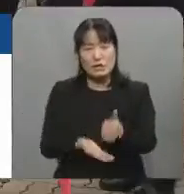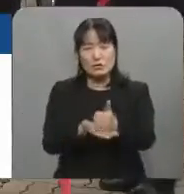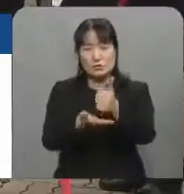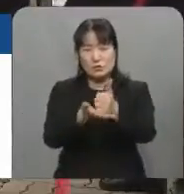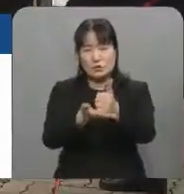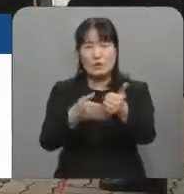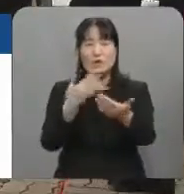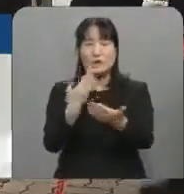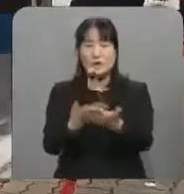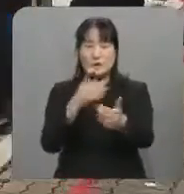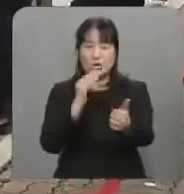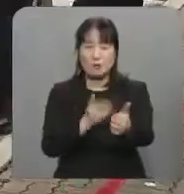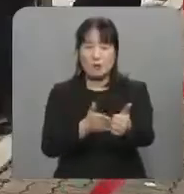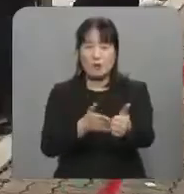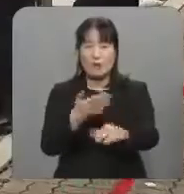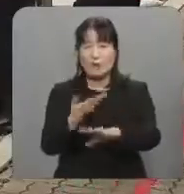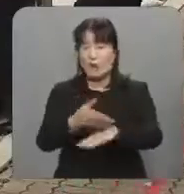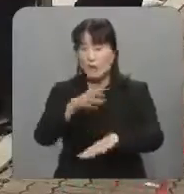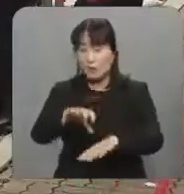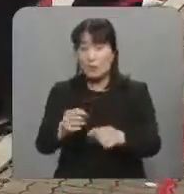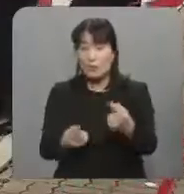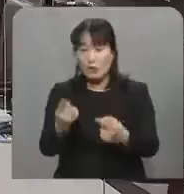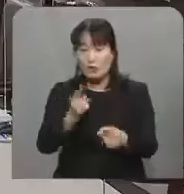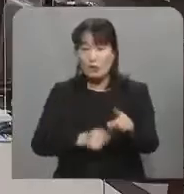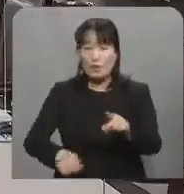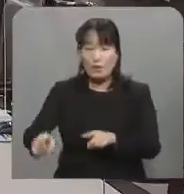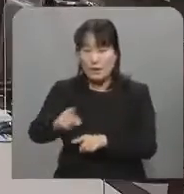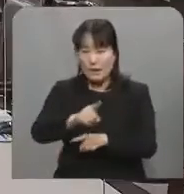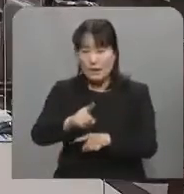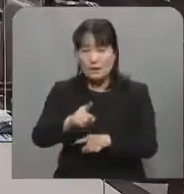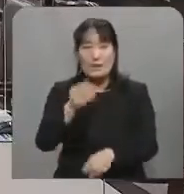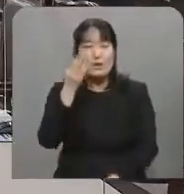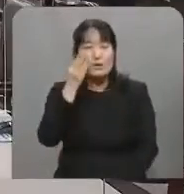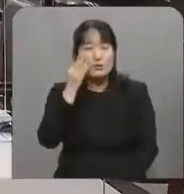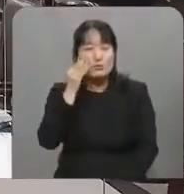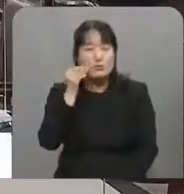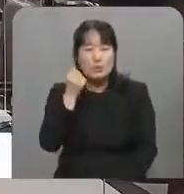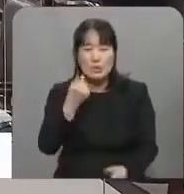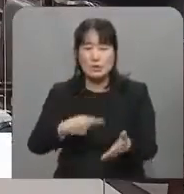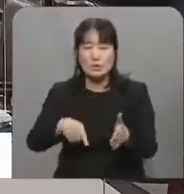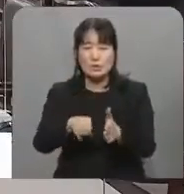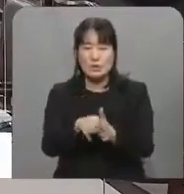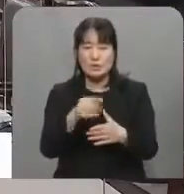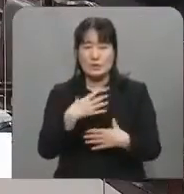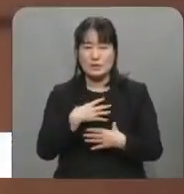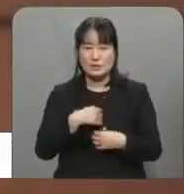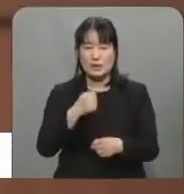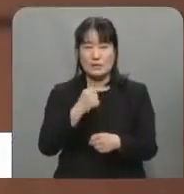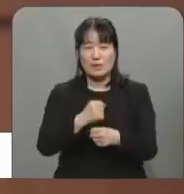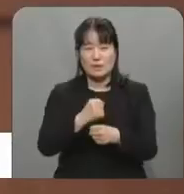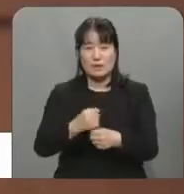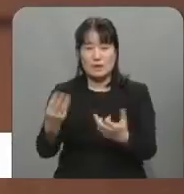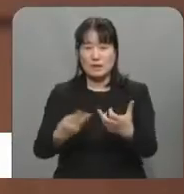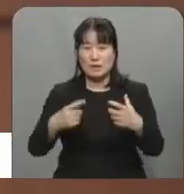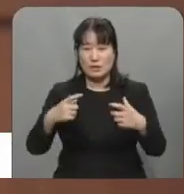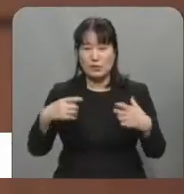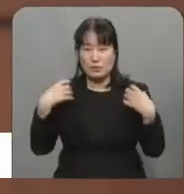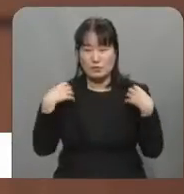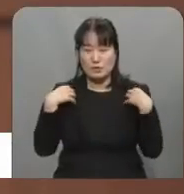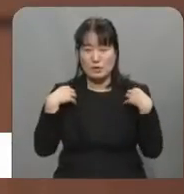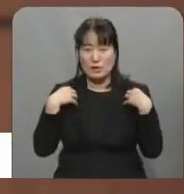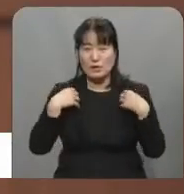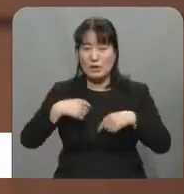주십사. 다른 시도보다 한 발 먼저 자치경찰제를 안착시키겠다는 강원도. 경찰위의 정치적 독립성을